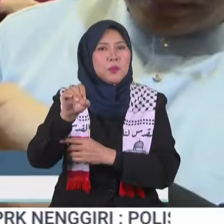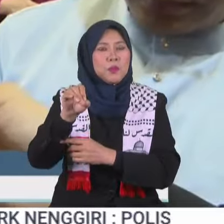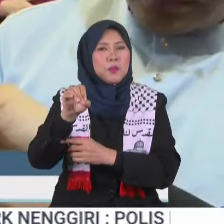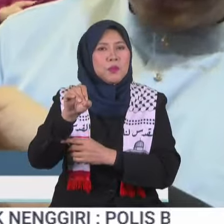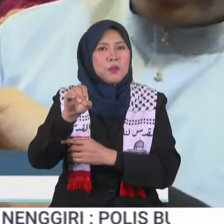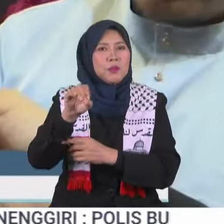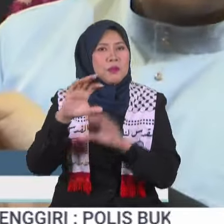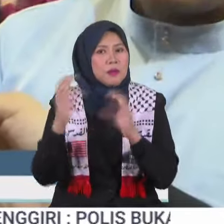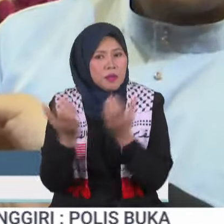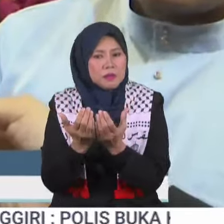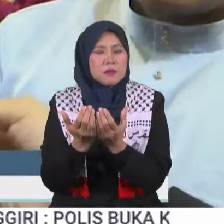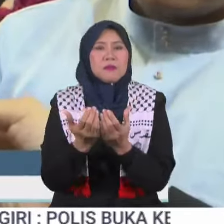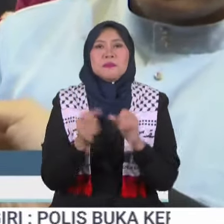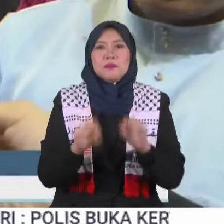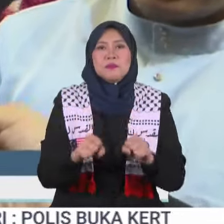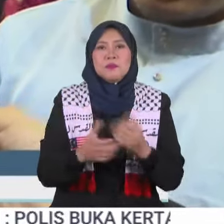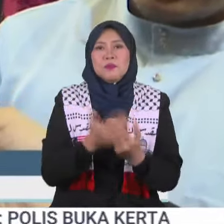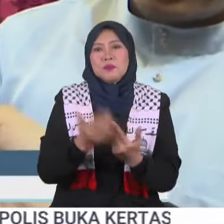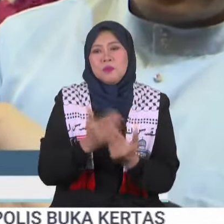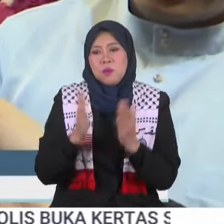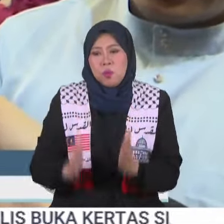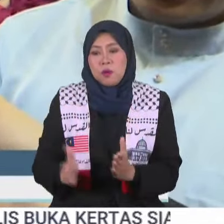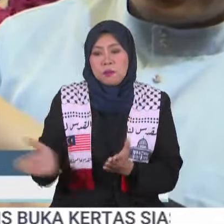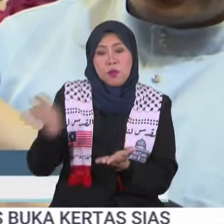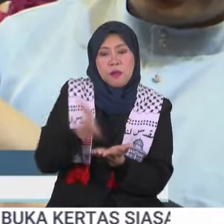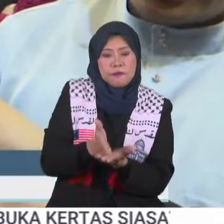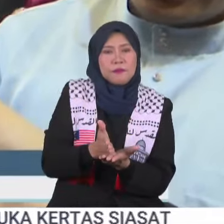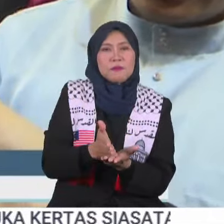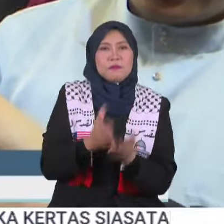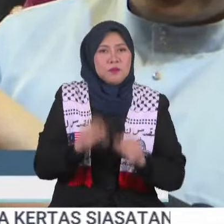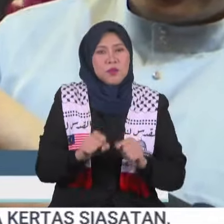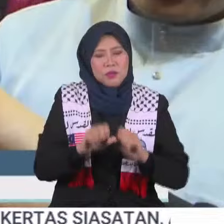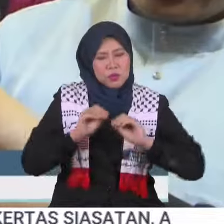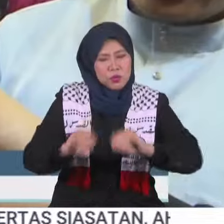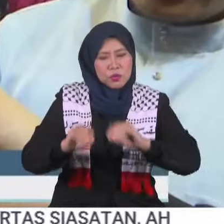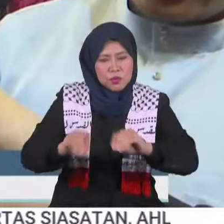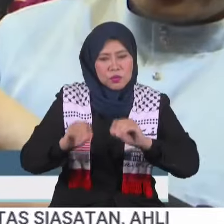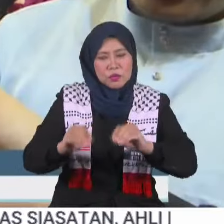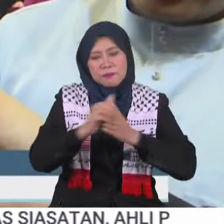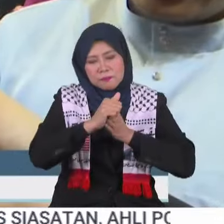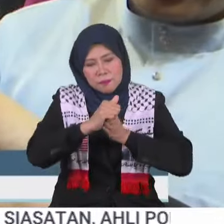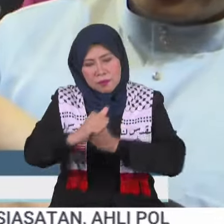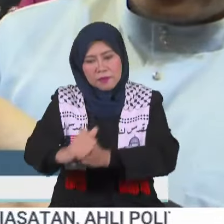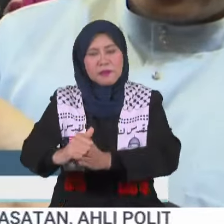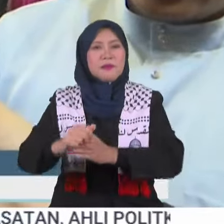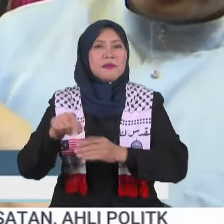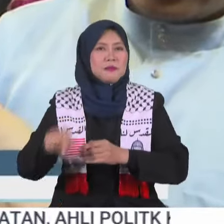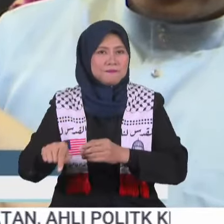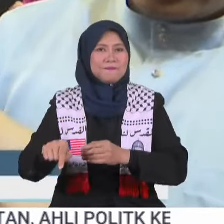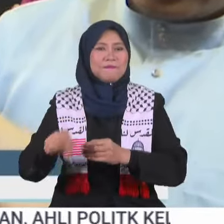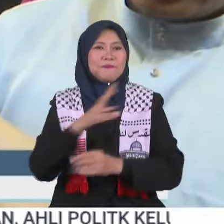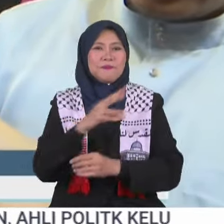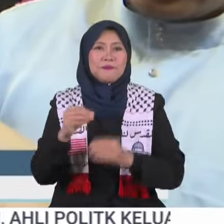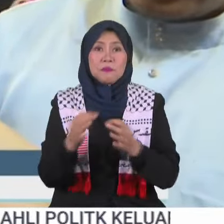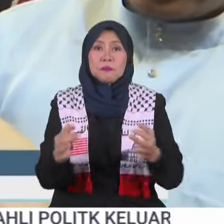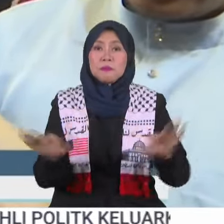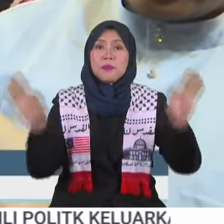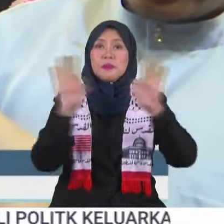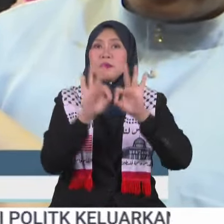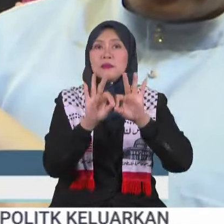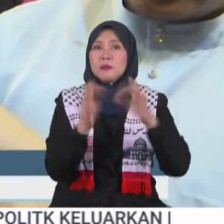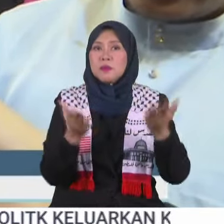untuk memudahkan mualaf di seluruh daerah mendapat bimbingan dekat dengan mereka. Di samping yang sangat penting